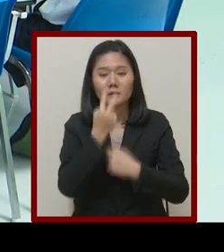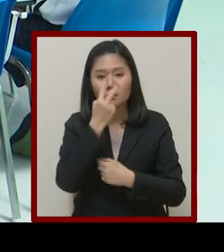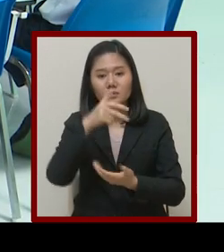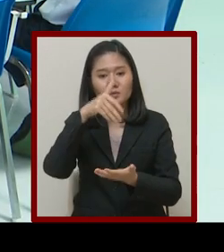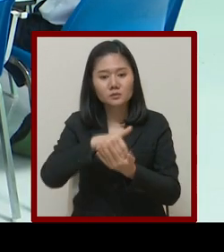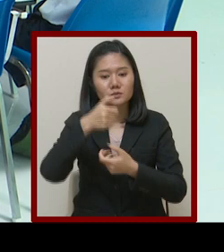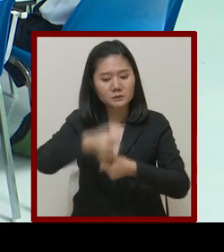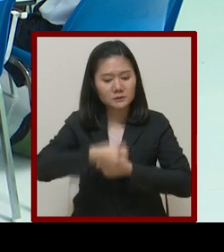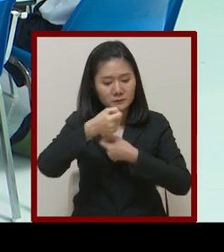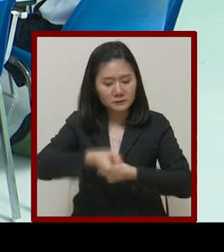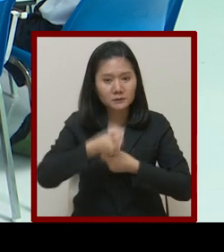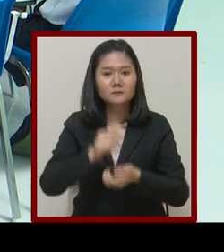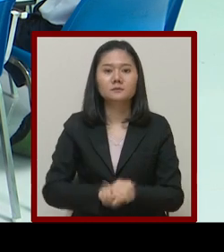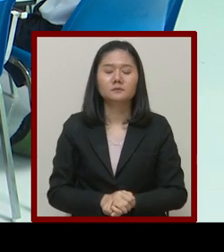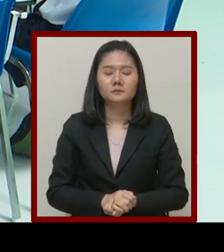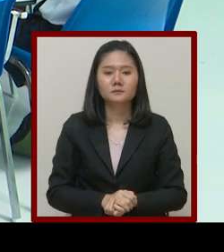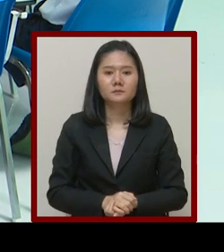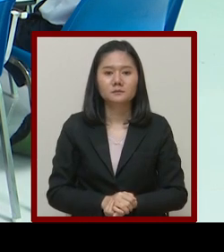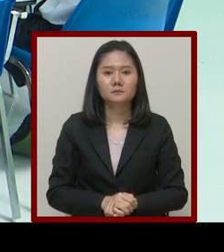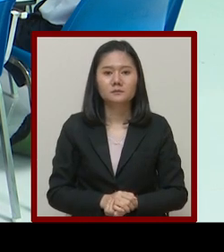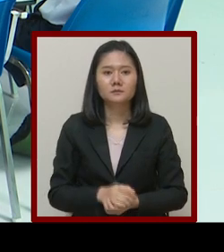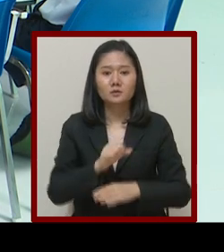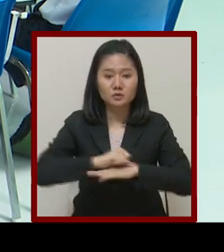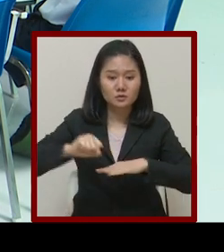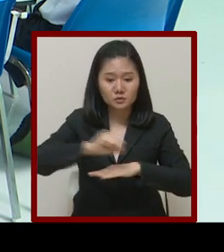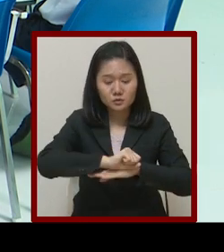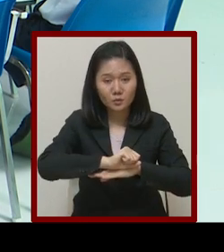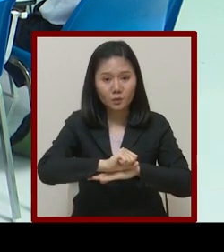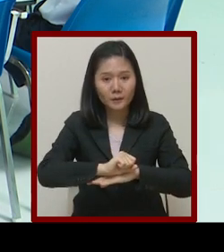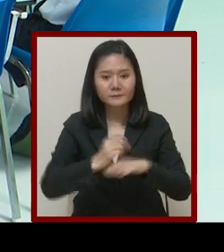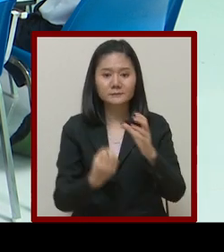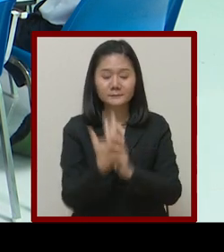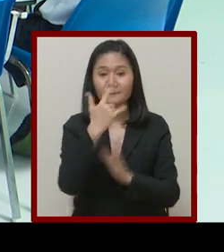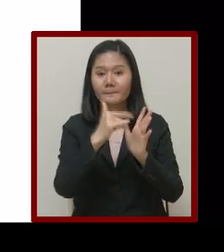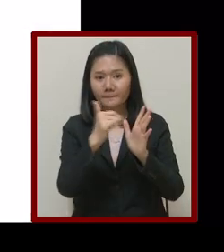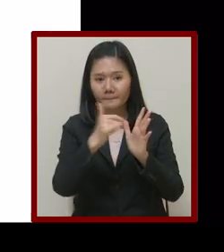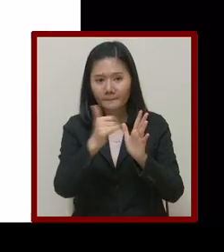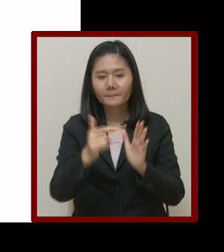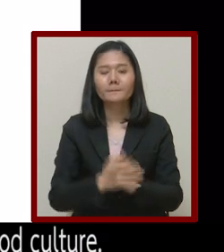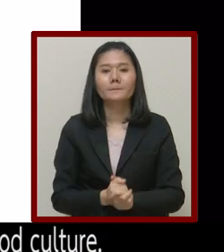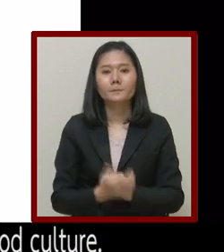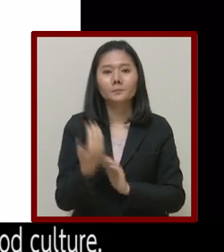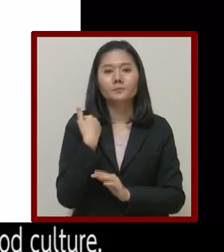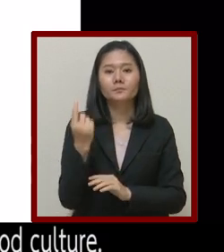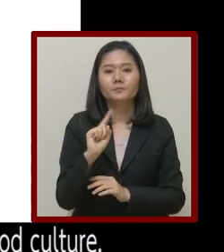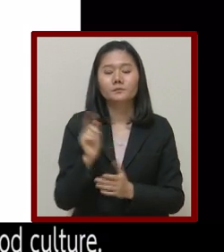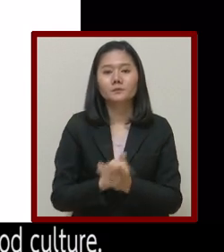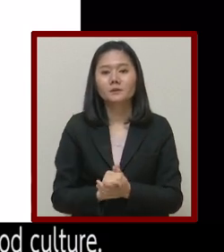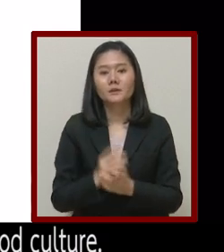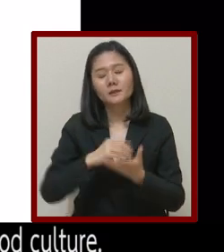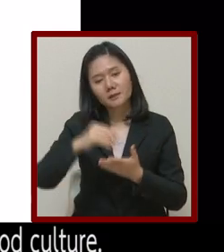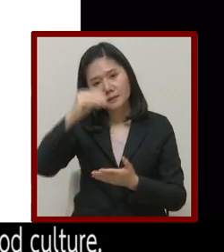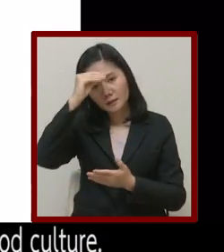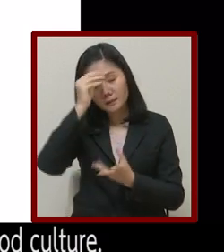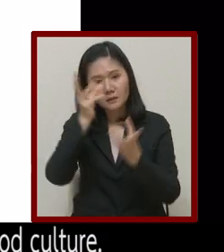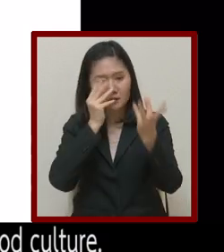ศูนย์เกษตรสมุนไพรหรือว่าสวนพฤกษศาสตร์สมุนไพรใช่ไหมคะแล้วก็ในเรื่องของการศึกษ